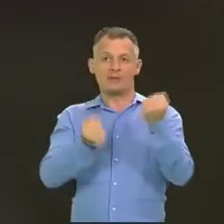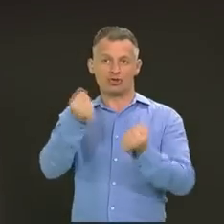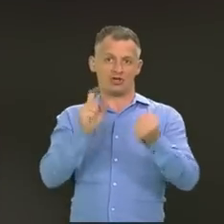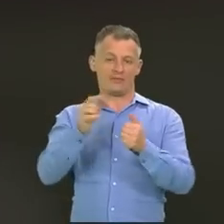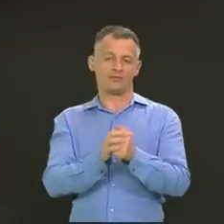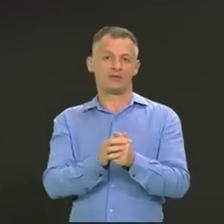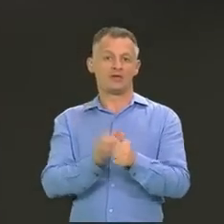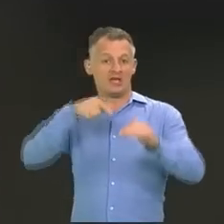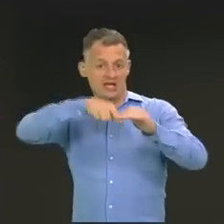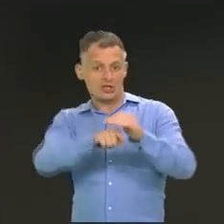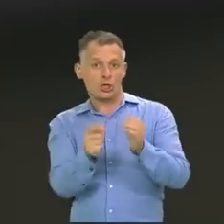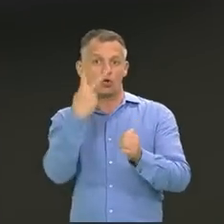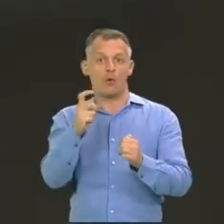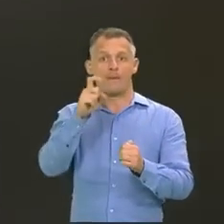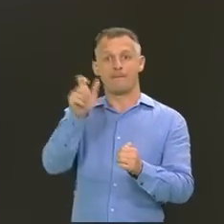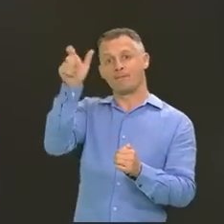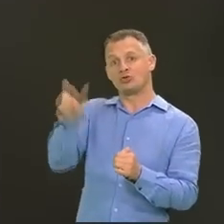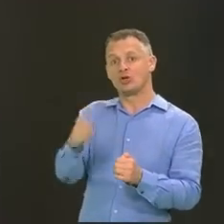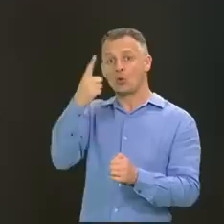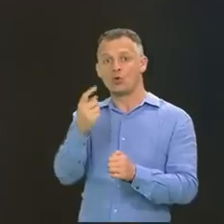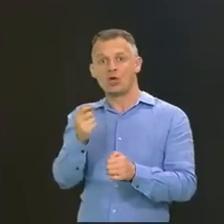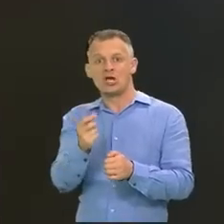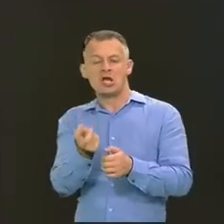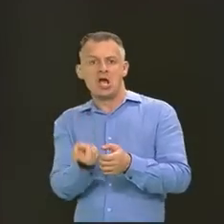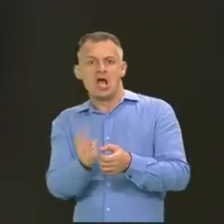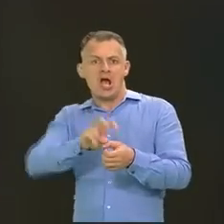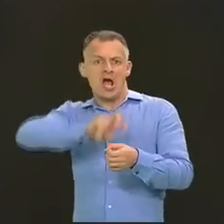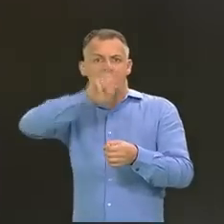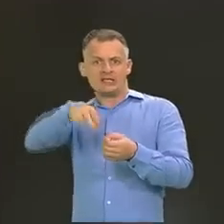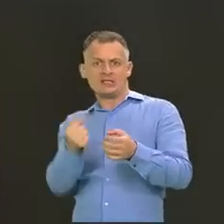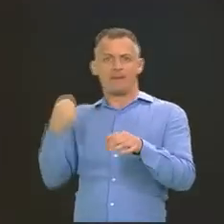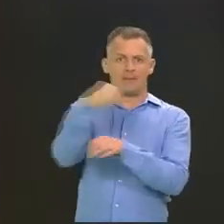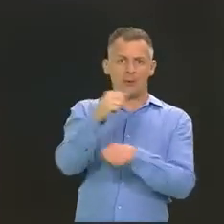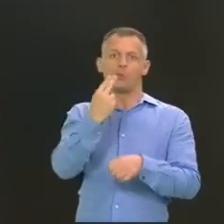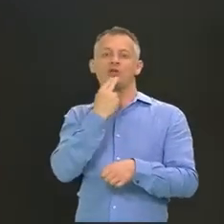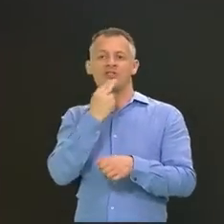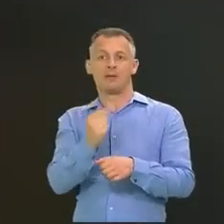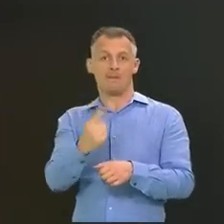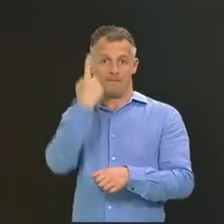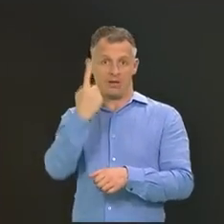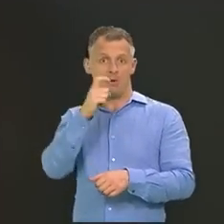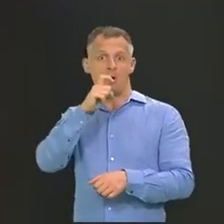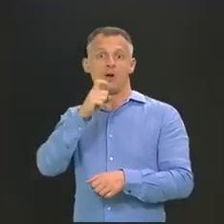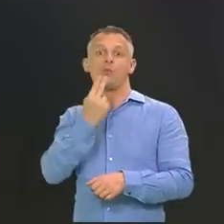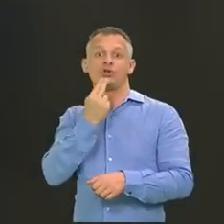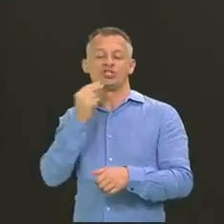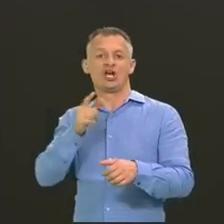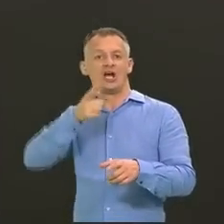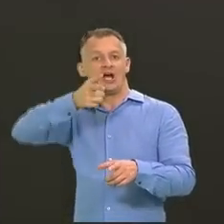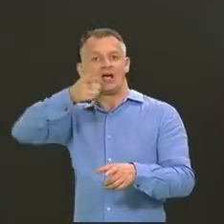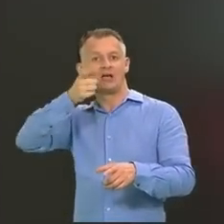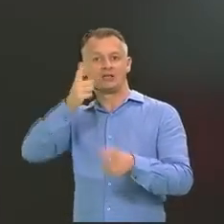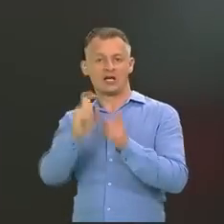autoturismul. Înăuntru se aflau doi indivizi, iar unul dintre ei a sărit la polițiști. Mai întâi oamenii legii au tras un foc de avertisment, dar pentru că era